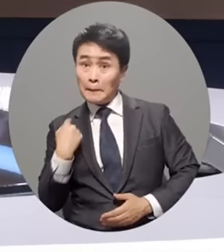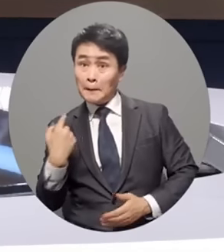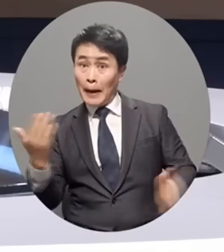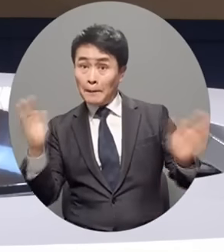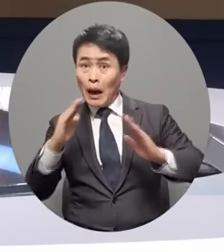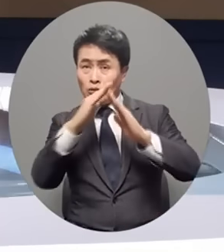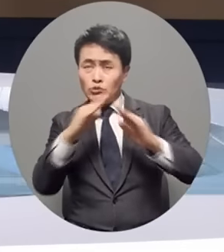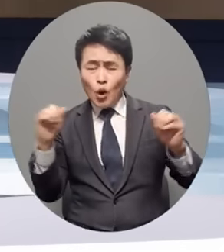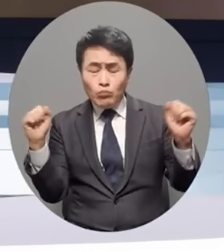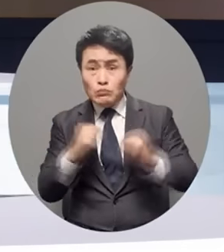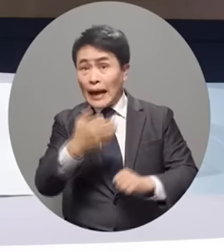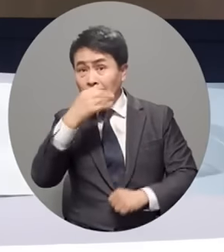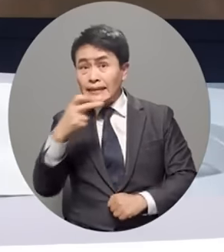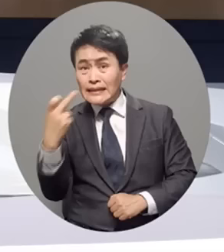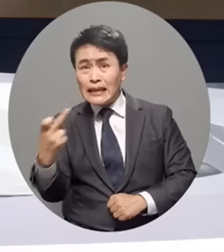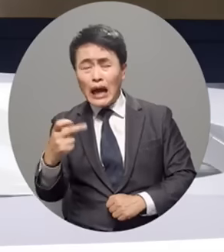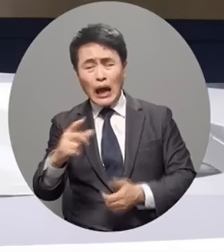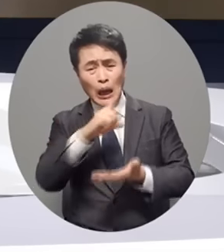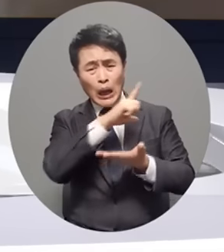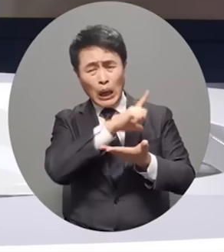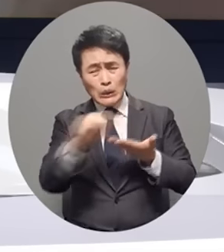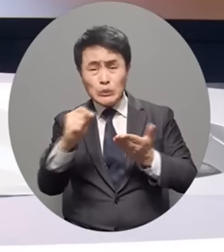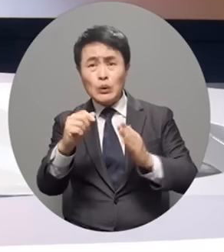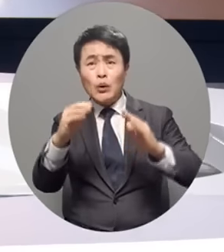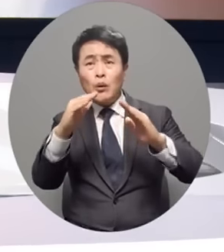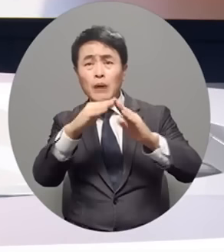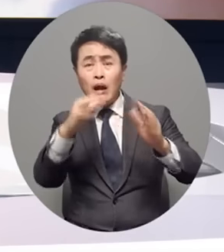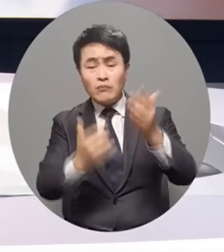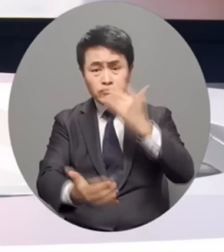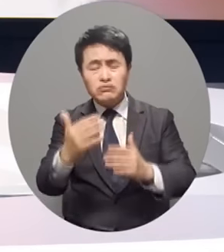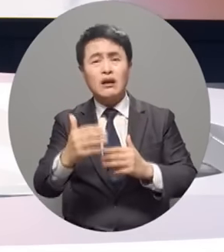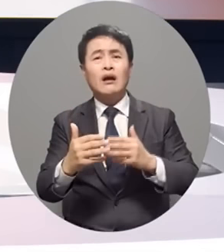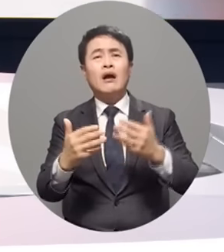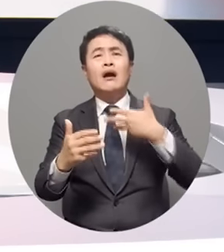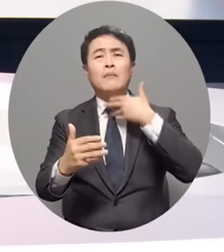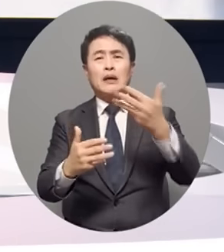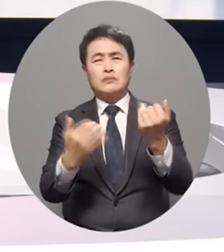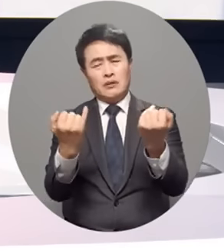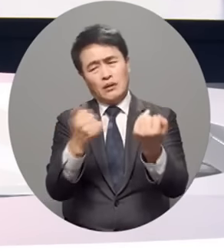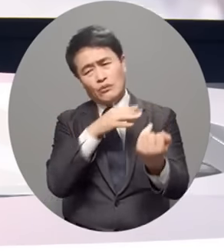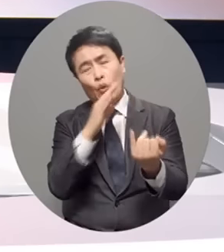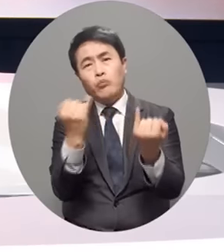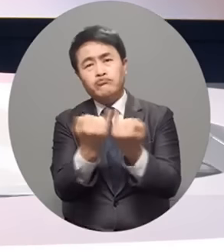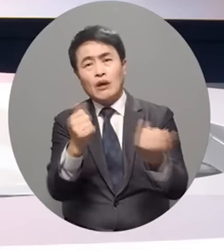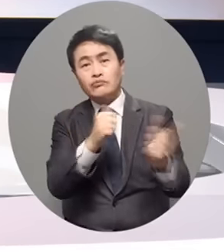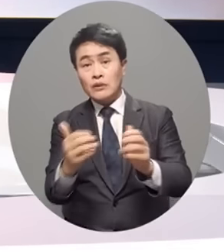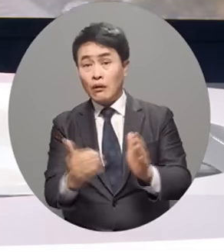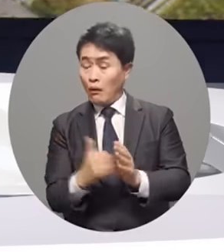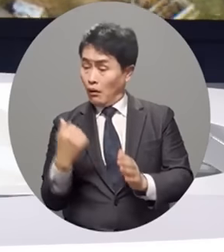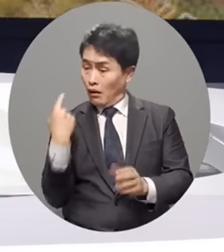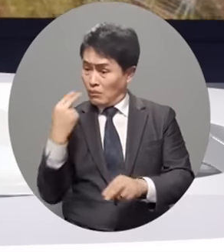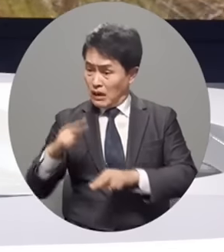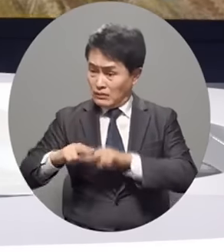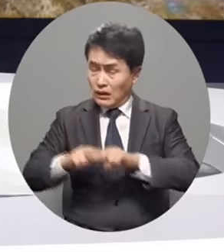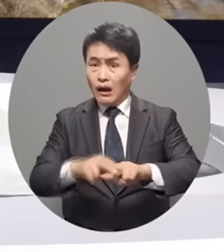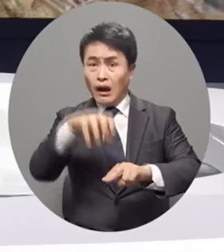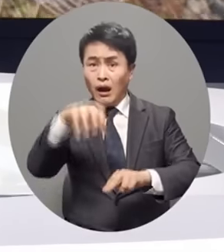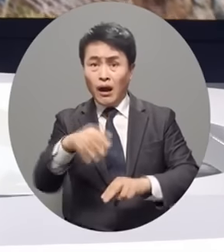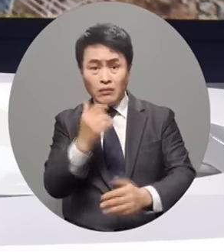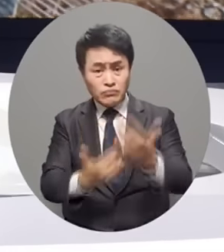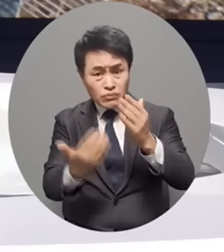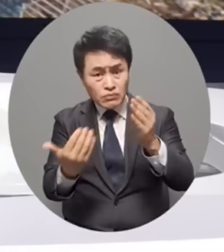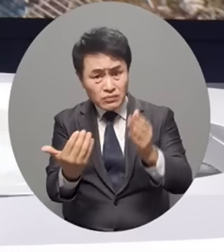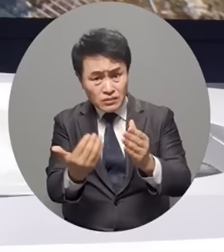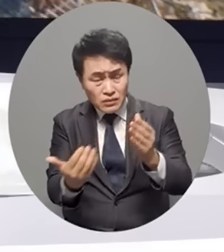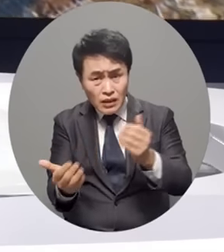어젯밤 전북 익산의 한 시골 마을에서 불이 나 80대 노부부가 숨졌습니다. 얼마 전 남원에서도 화재로